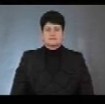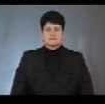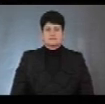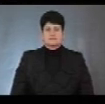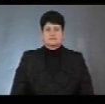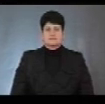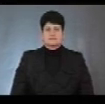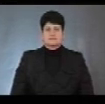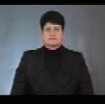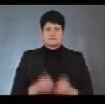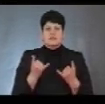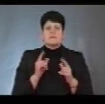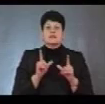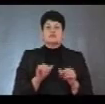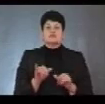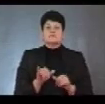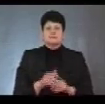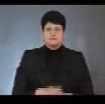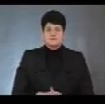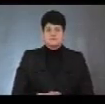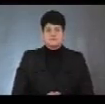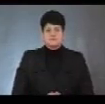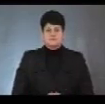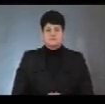Зараз ми їдемо до кого?